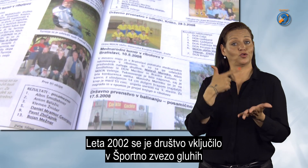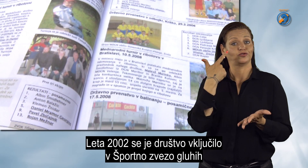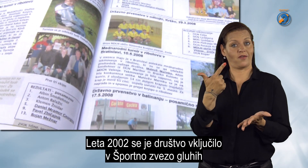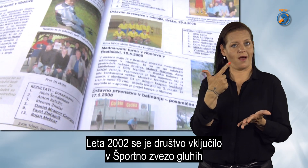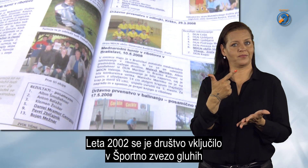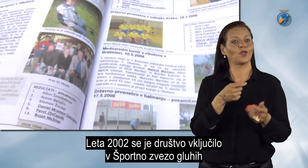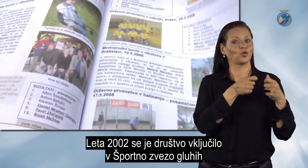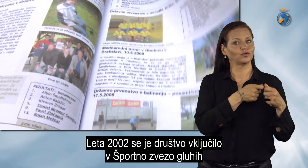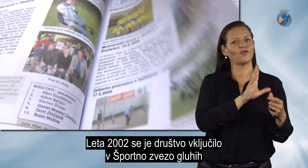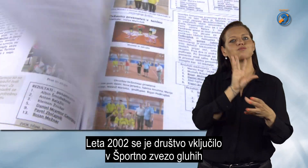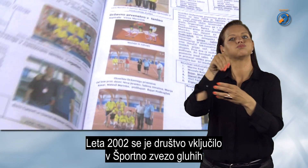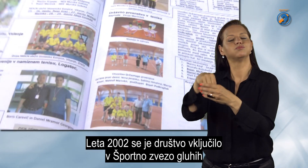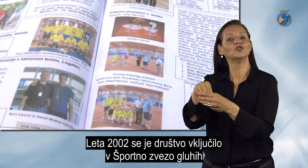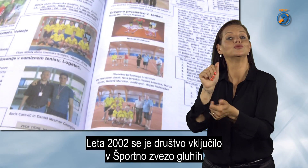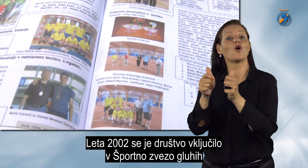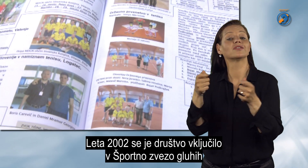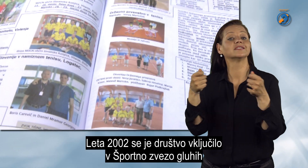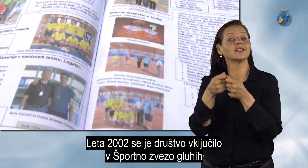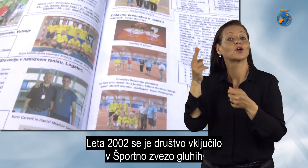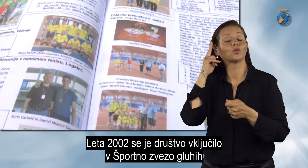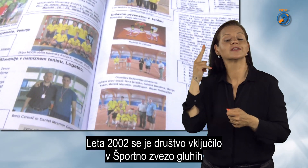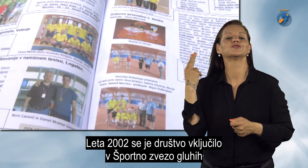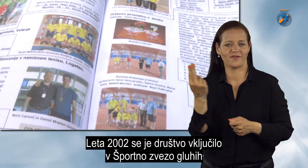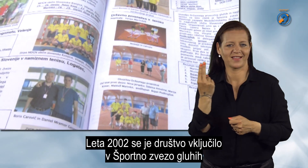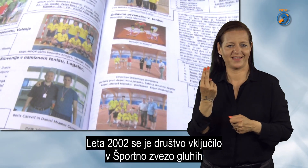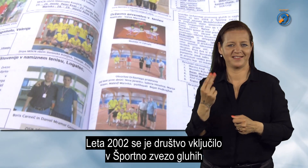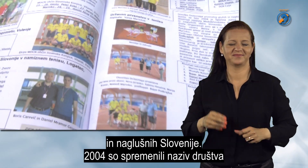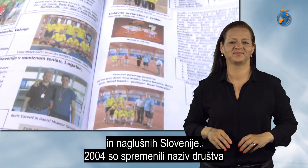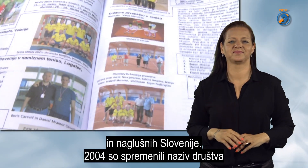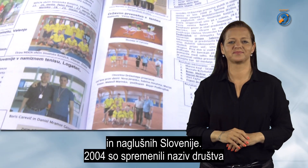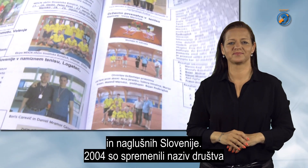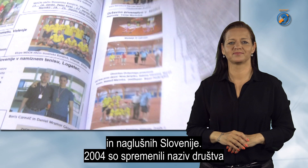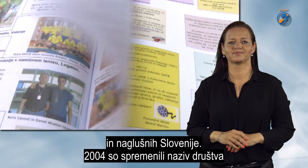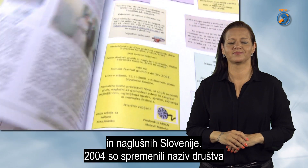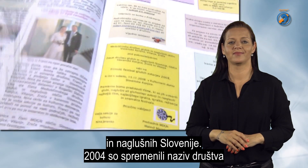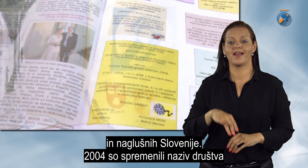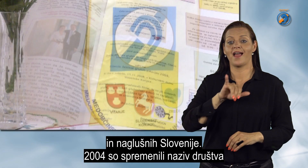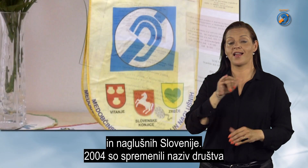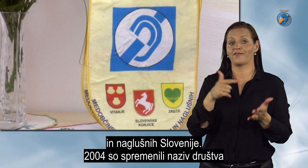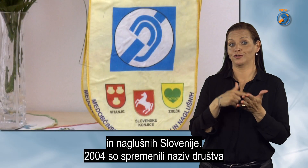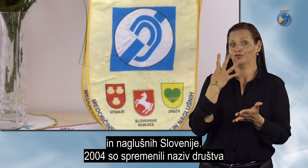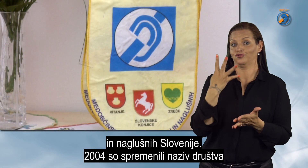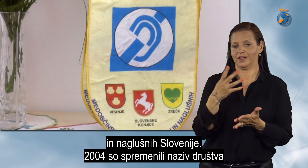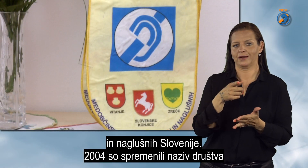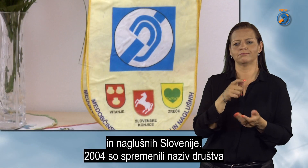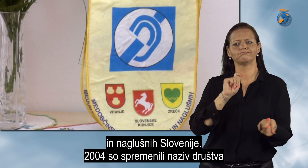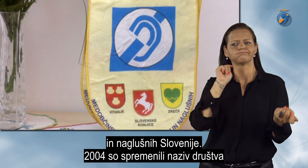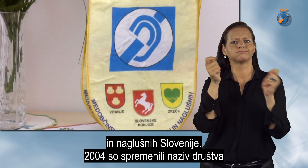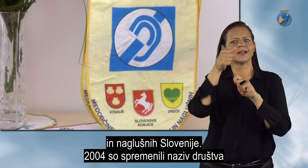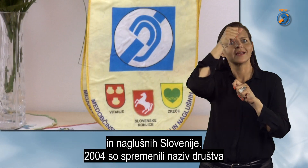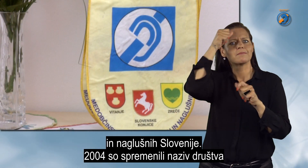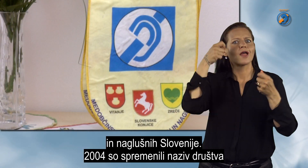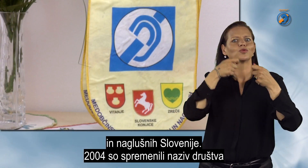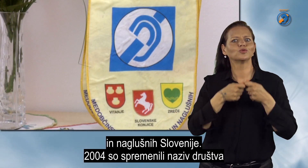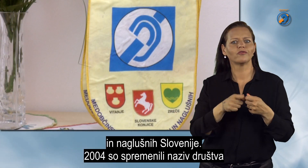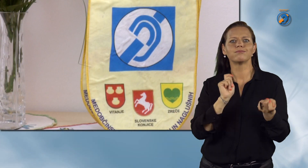Leta 2002 se je društvo vključilo v Športno zvezo gluhih in naglušnih Slovenije. 2004 so